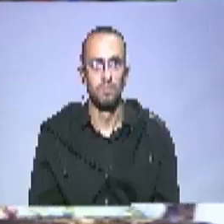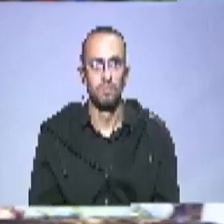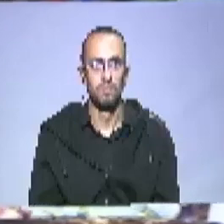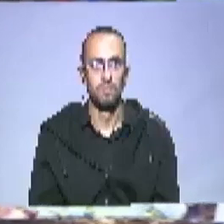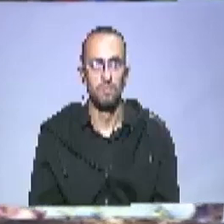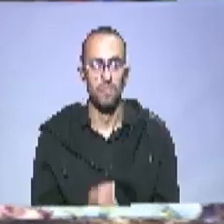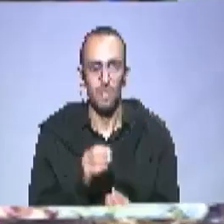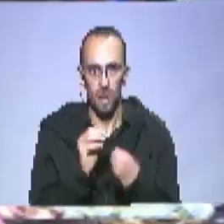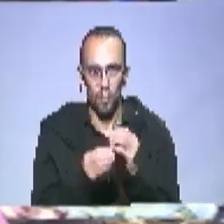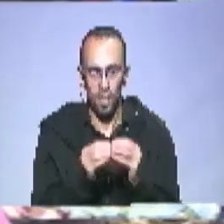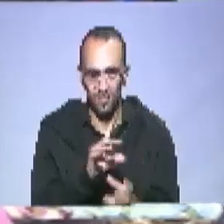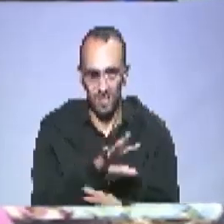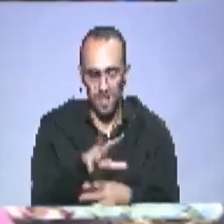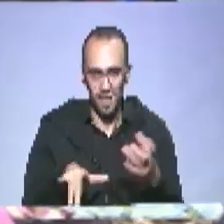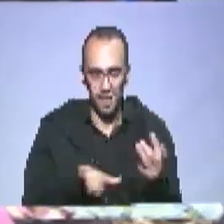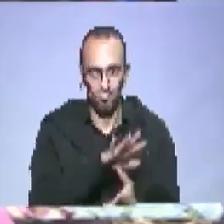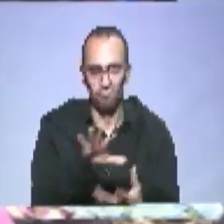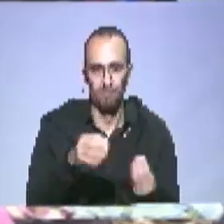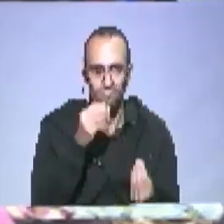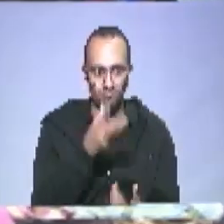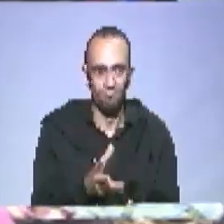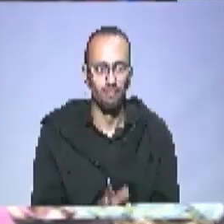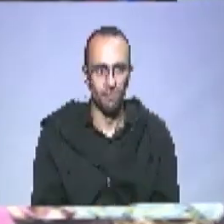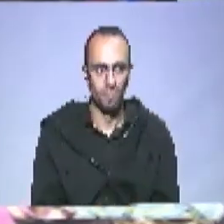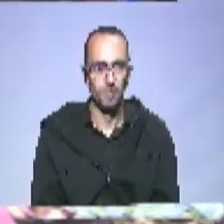اجيب الالوان دي في النص كده.